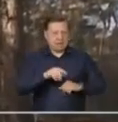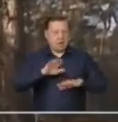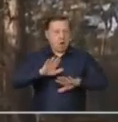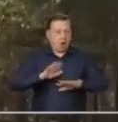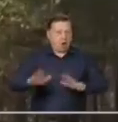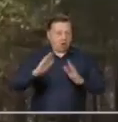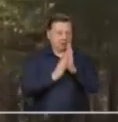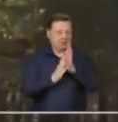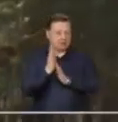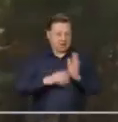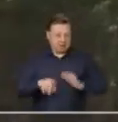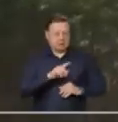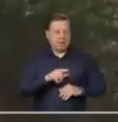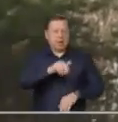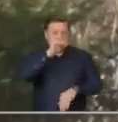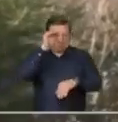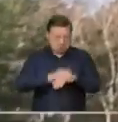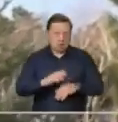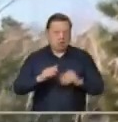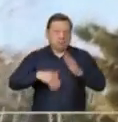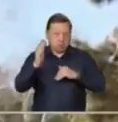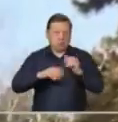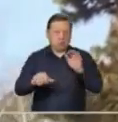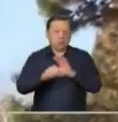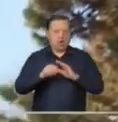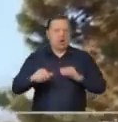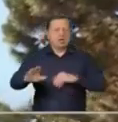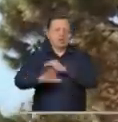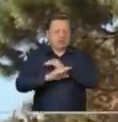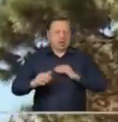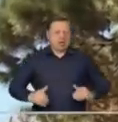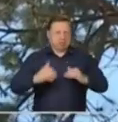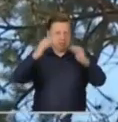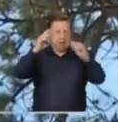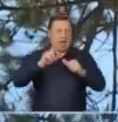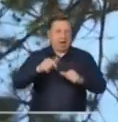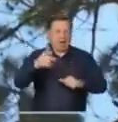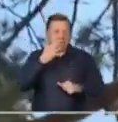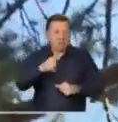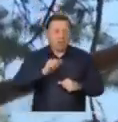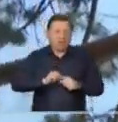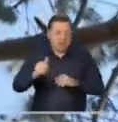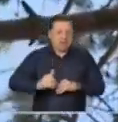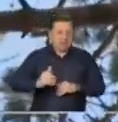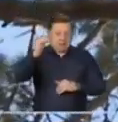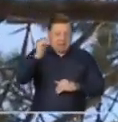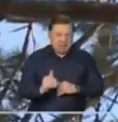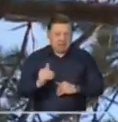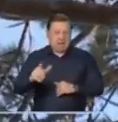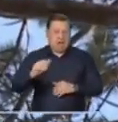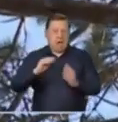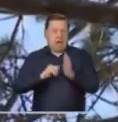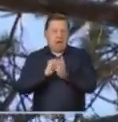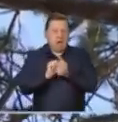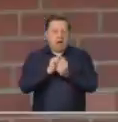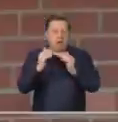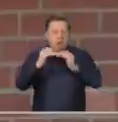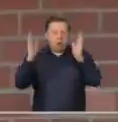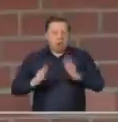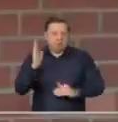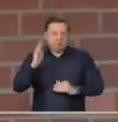krajobrazu. Zgodził się on na zabudowę do wysokości drzew, jednak zdaniem przyrodników drzewa w tym miejscu są niższe od planowanych budynków. Mógł podjąć decyzję